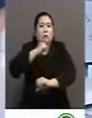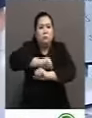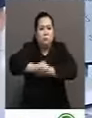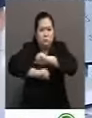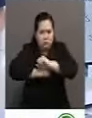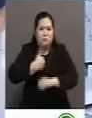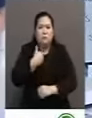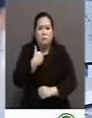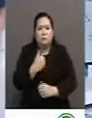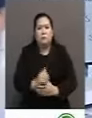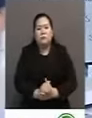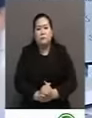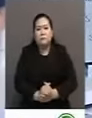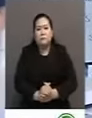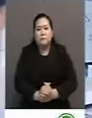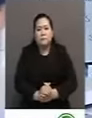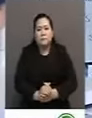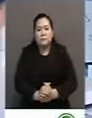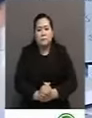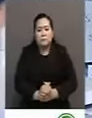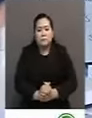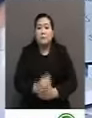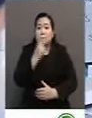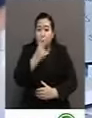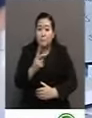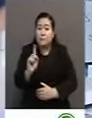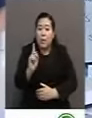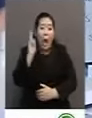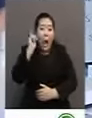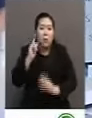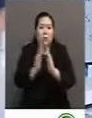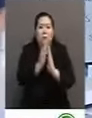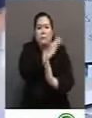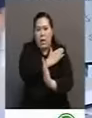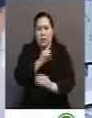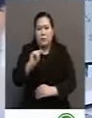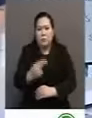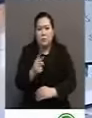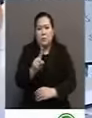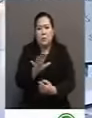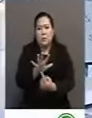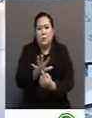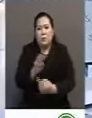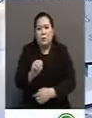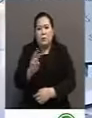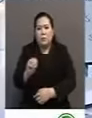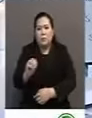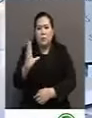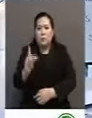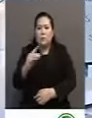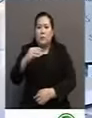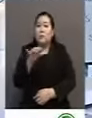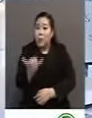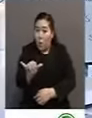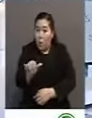ไปดูอีกหนึ่งความเคลื่อนไหวคุณผู้ชมเรื่องของความคืบหน้าการจับกุมพระธรรมชโยหลังจากที่มีการประกาศถอดสมณศักดิ์พระเทพยานมหาบุณี